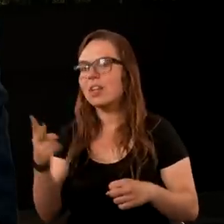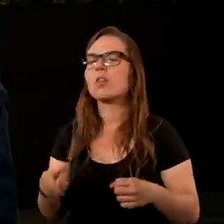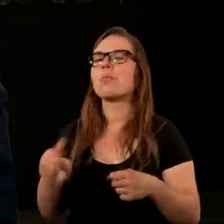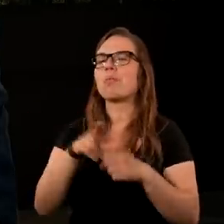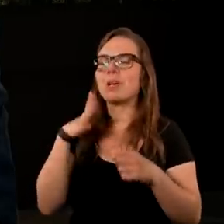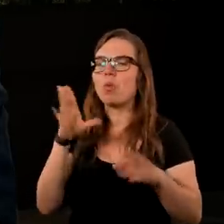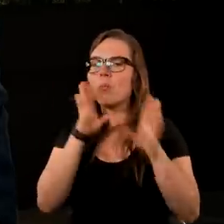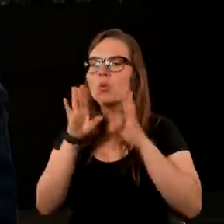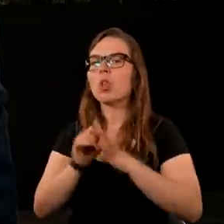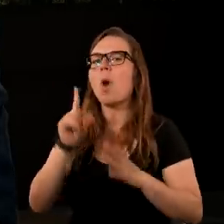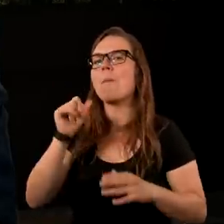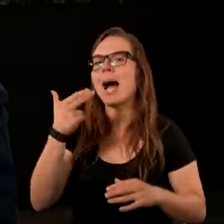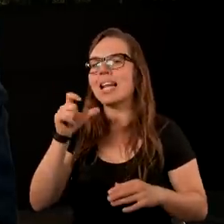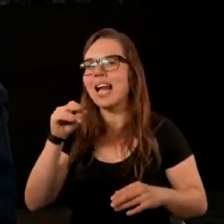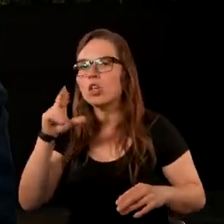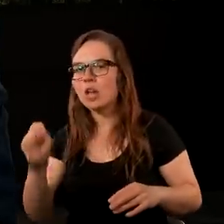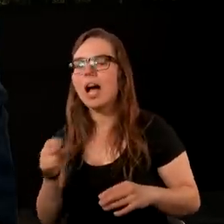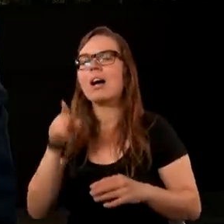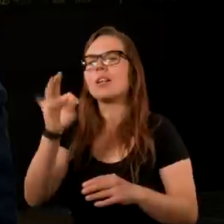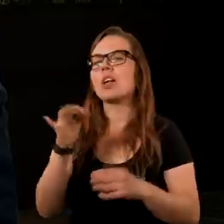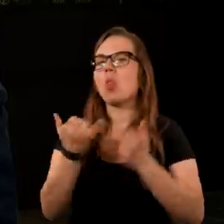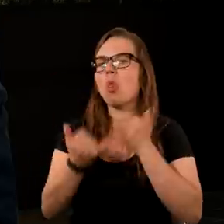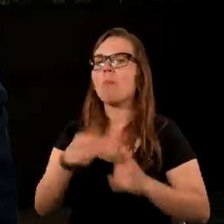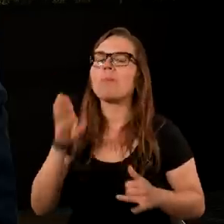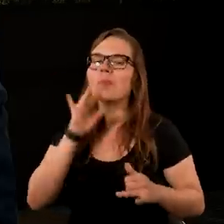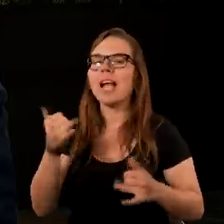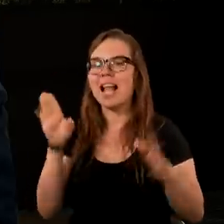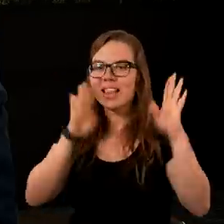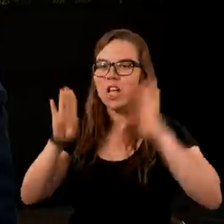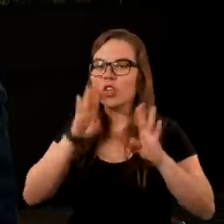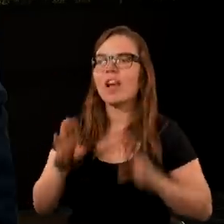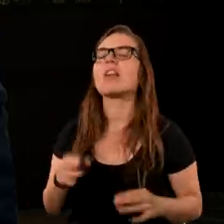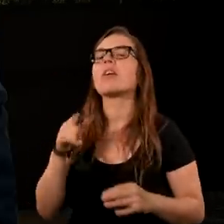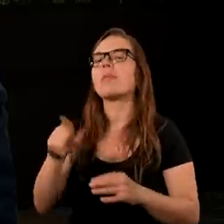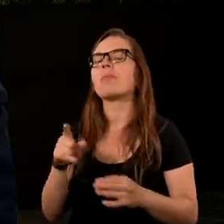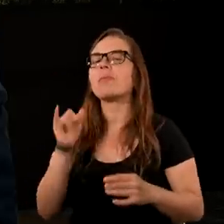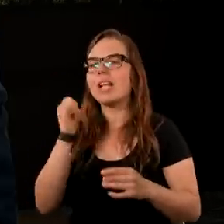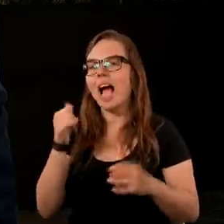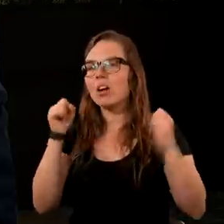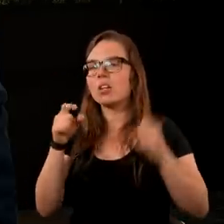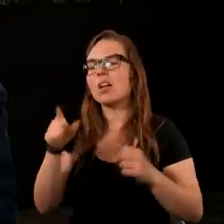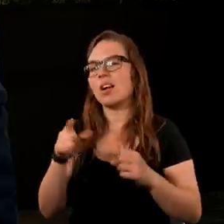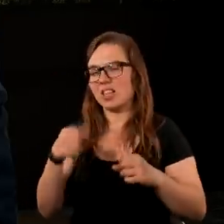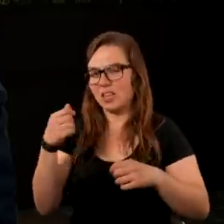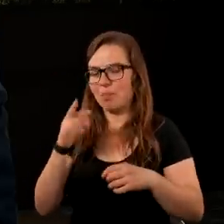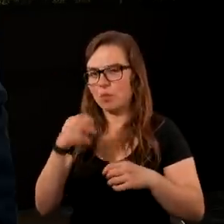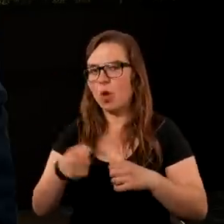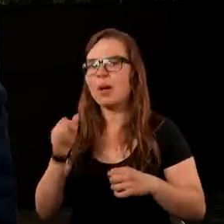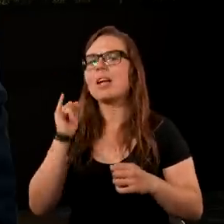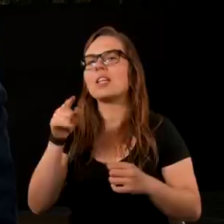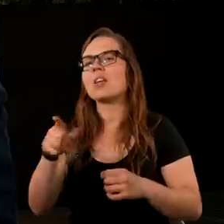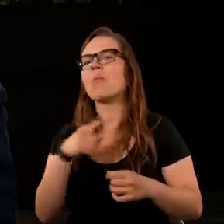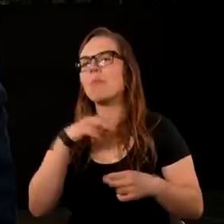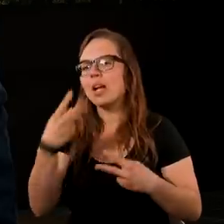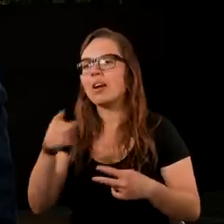było podobne do pantery, a nogi jego jak u niedźwiedzia, a paszcza jego jak paszcza lwa i